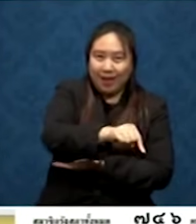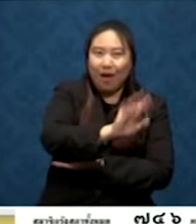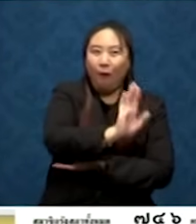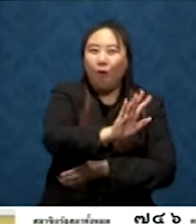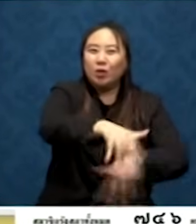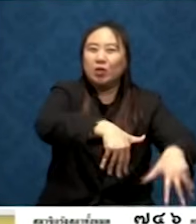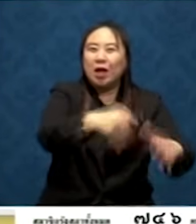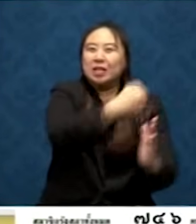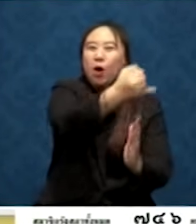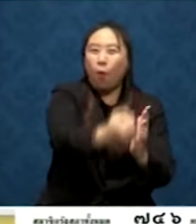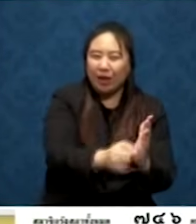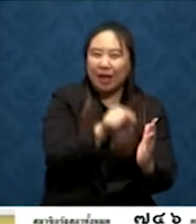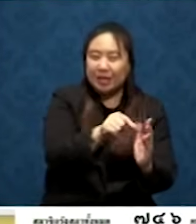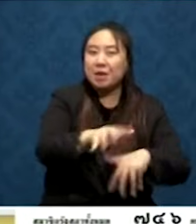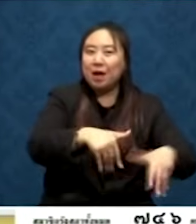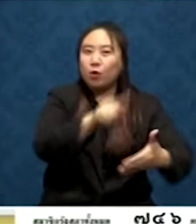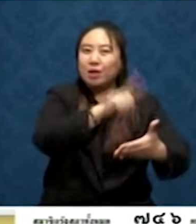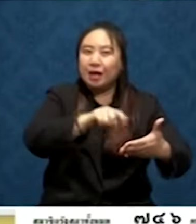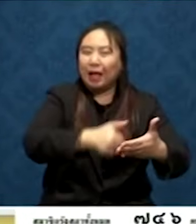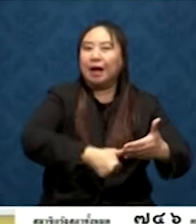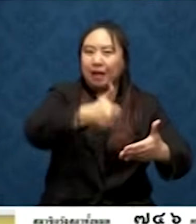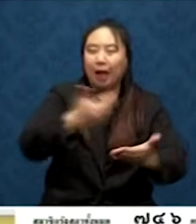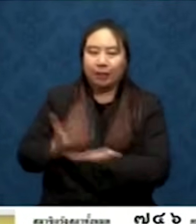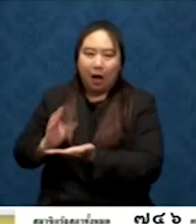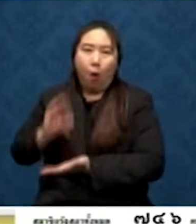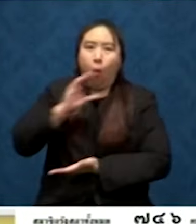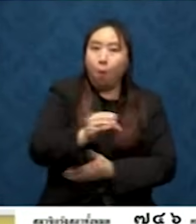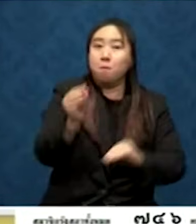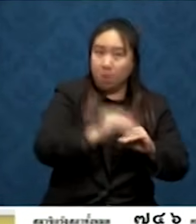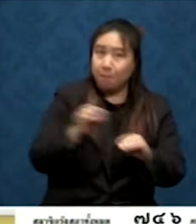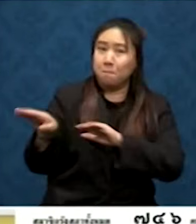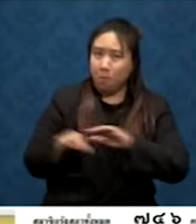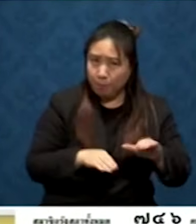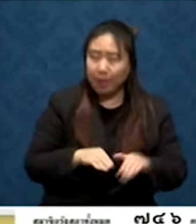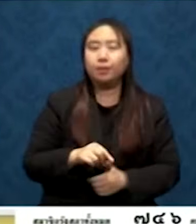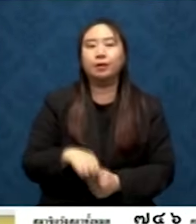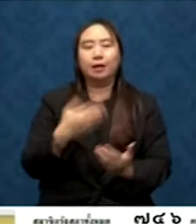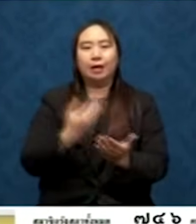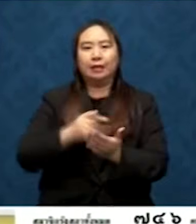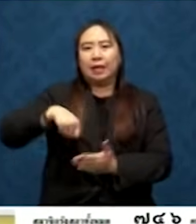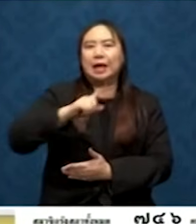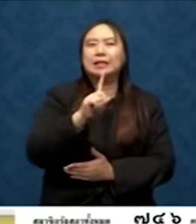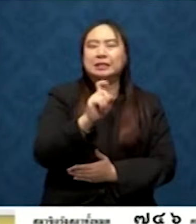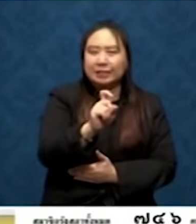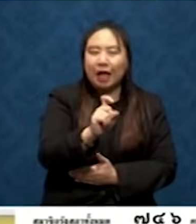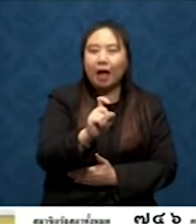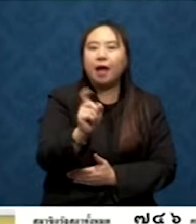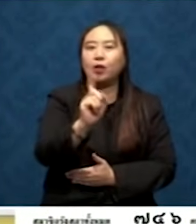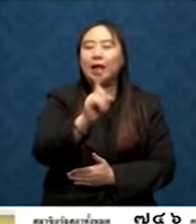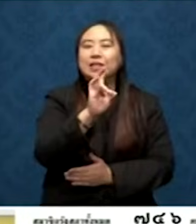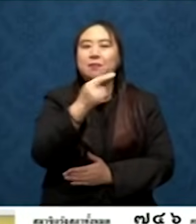น้องประชาชนรายได้ที่ท้องถิ่นต้องสูญเสียไปกว่า 7หมื่นกว่าล้านบาทครับจากมาตรการลดภาษีที่ดินของรัฐบาล